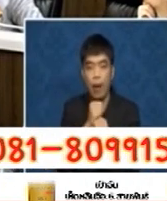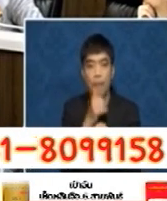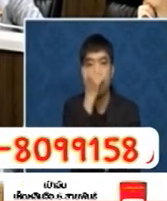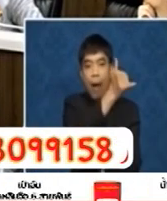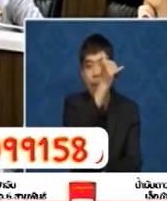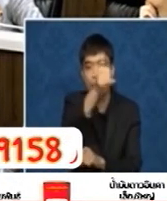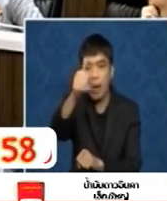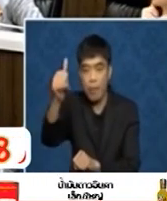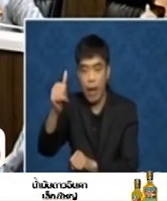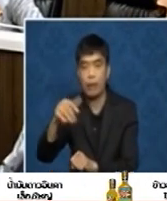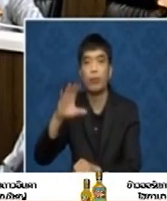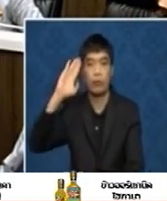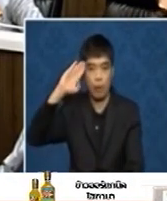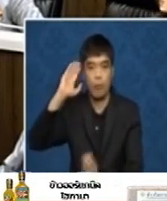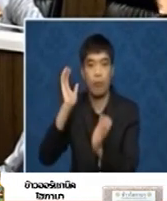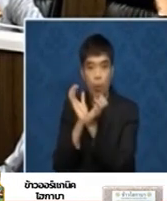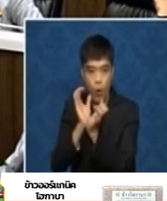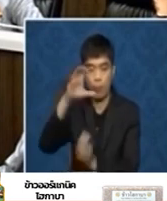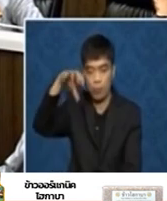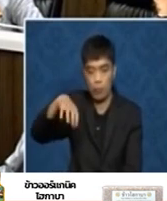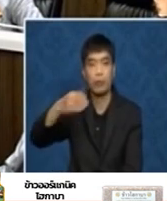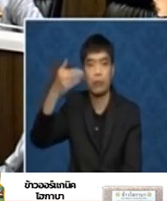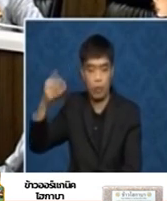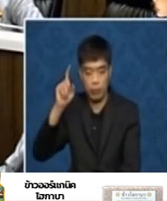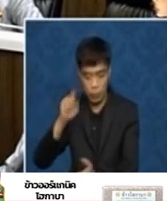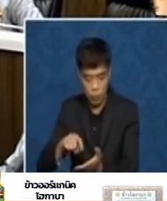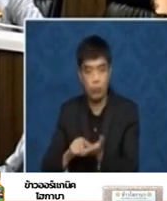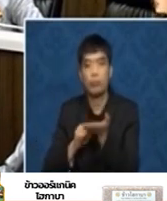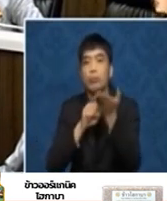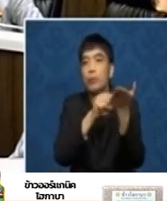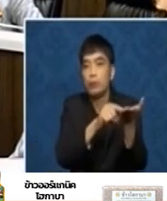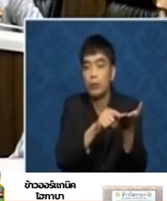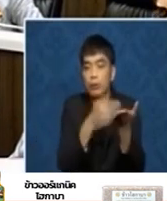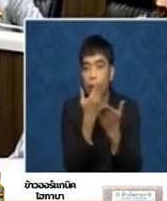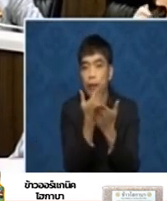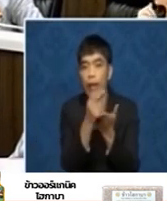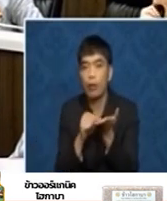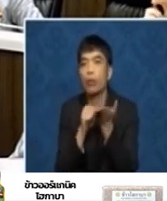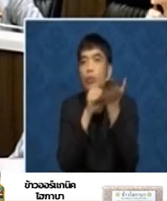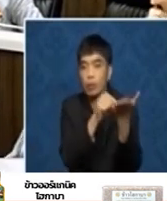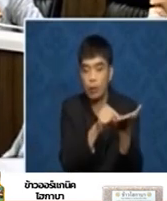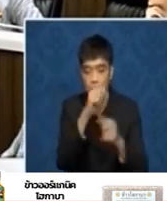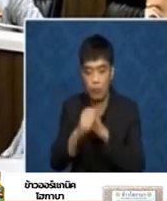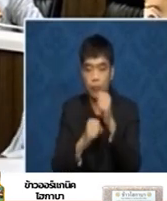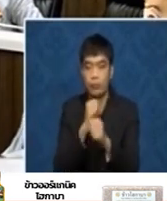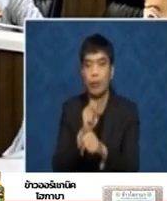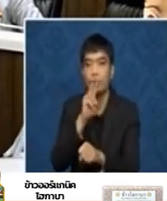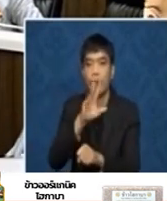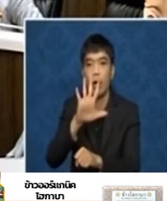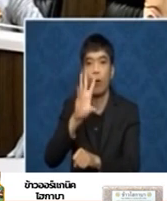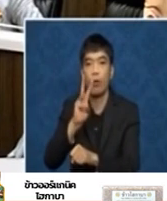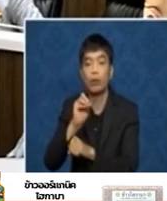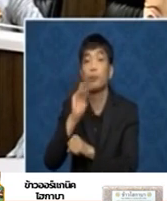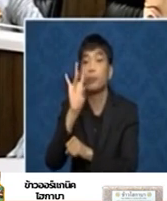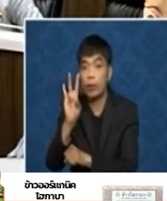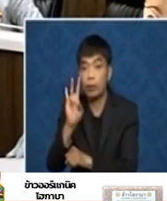ำนักงานตำรวจแห่งชาติจึงได้ตั้งงบประมาณสำหรับการเช่ารถที่อยู่ในเอกสารงบประมาณประจำปี2567